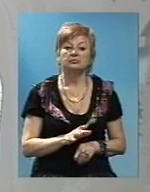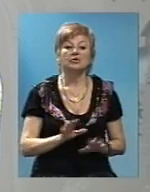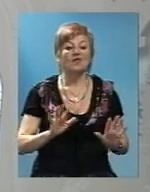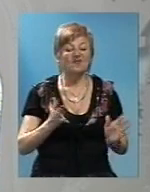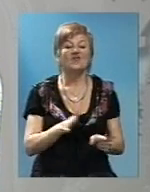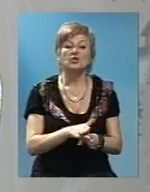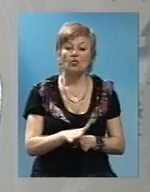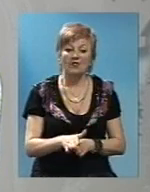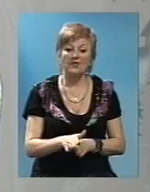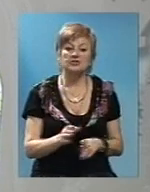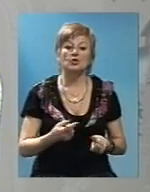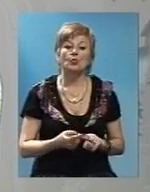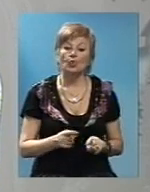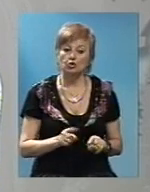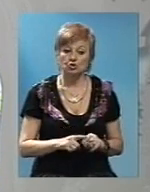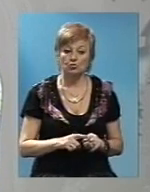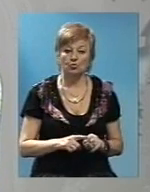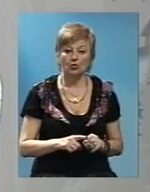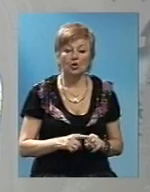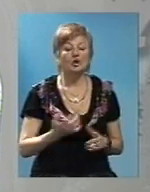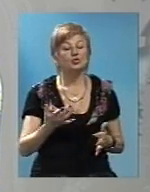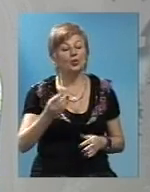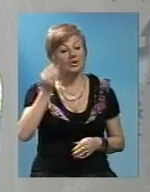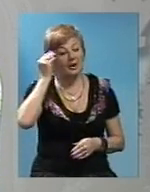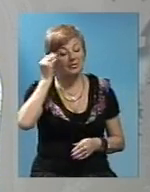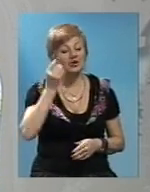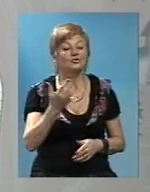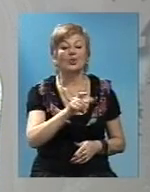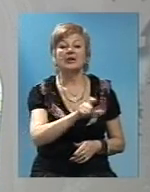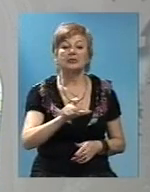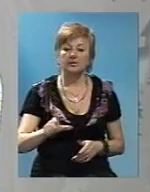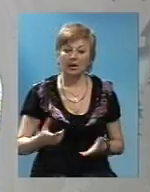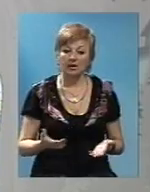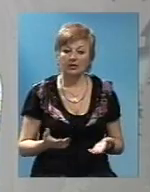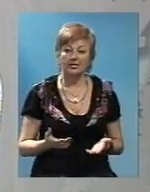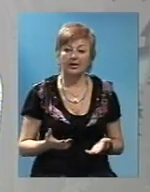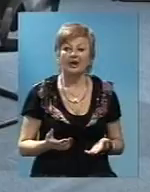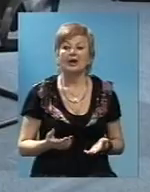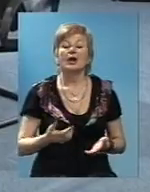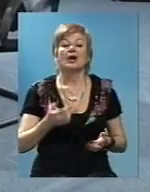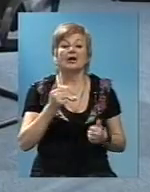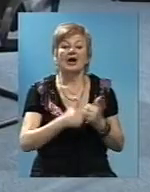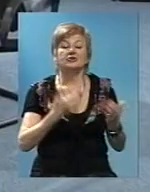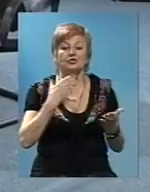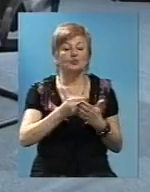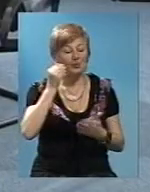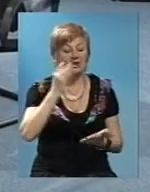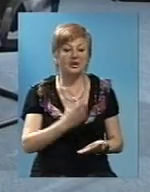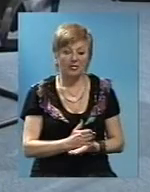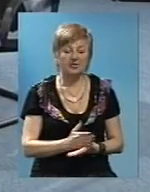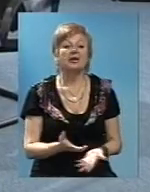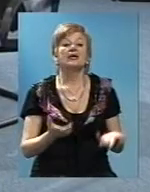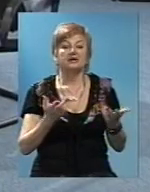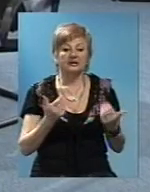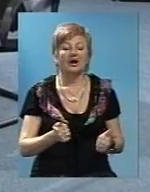відбувався? Тому що скільки людей, стільки думок, і кожен, напевно, щось пропонував своє. Я буду щирим, якщо скажу, що, звичайно,